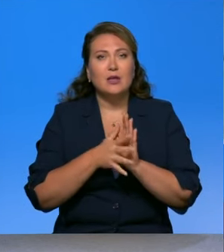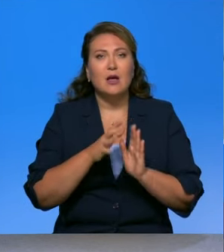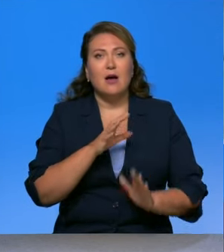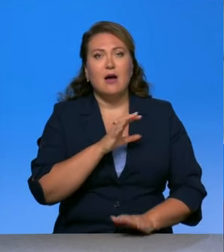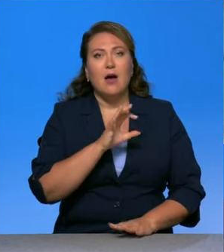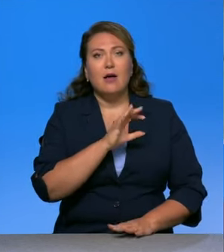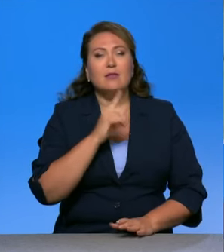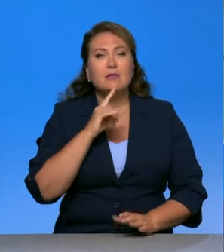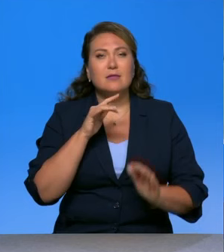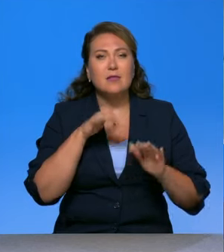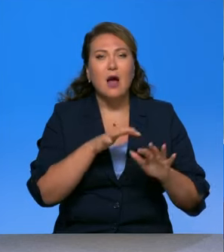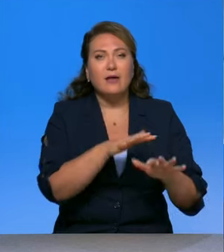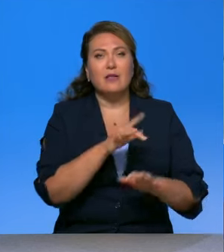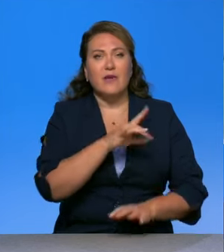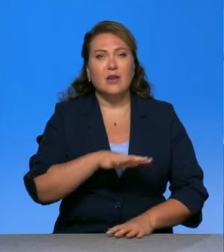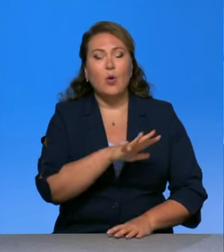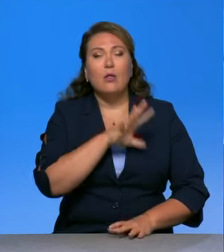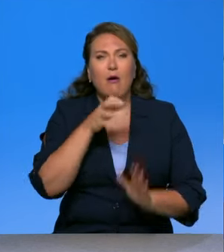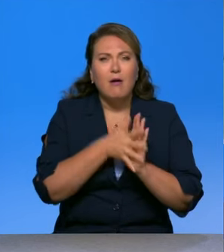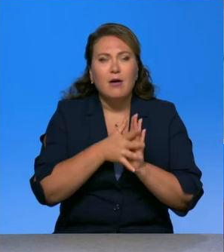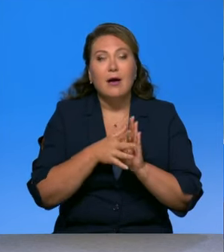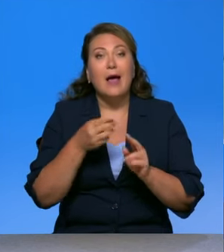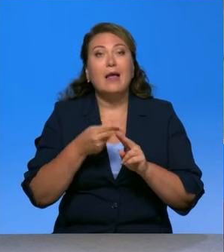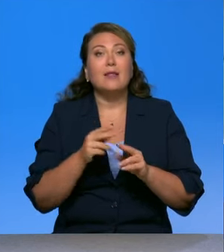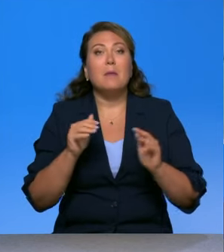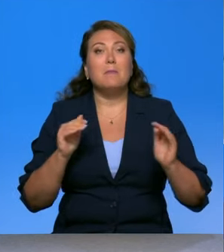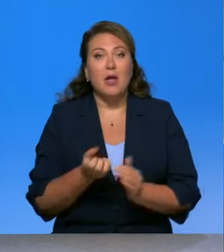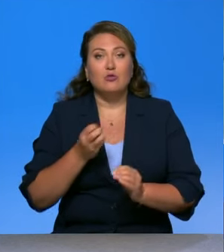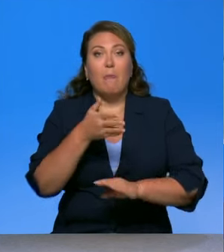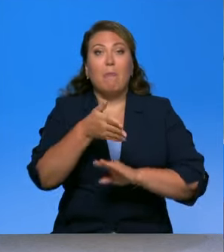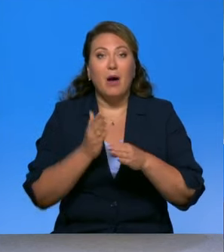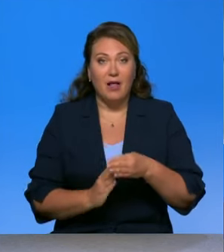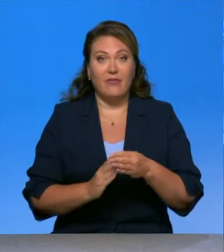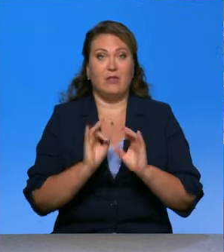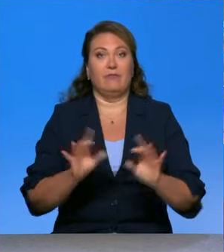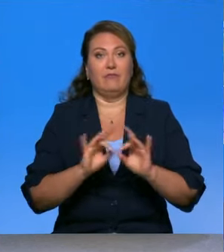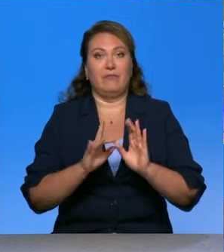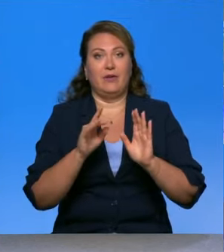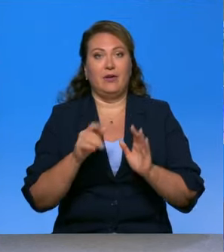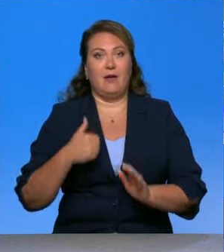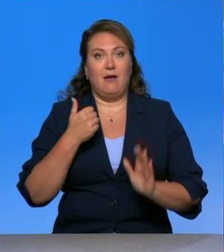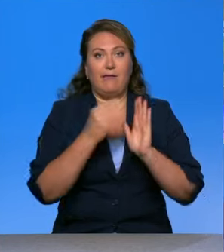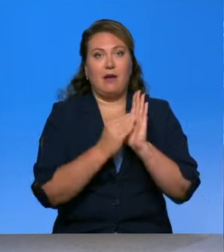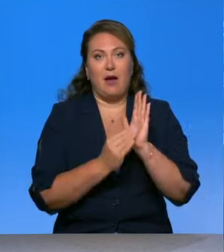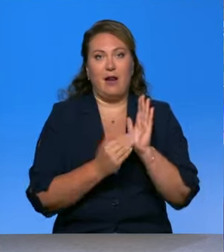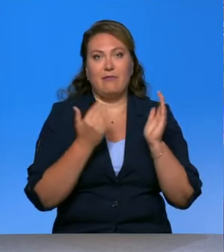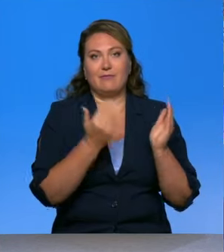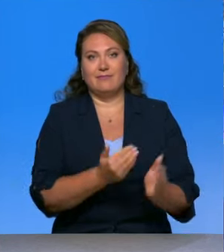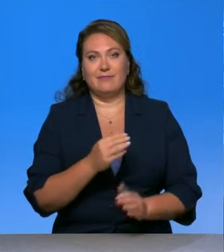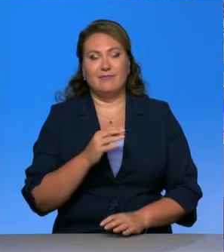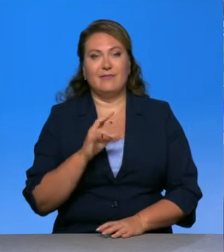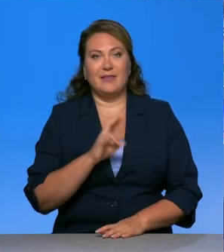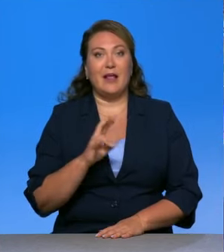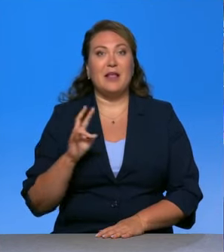Института востоковедения РАН. Это меньше половины. Это... Как вы с этим живете? Марина, это... Тест из серии «Найди